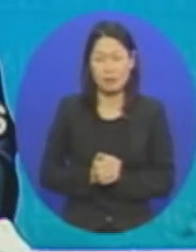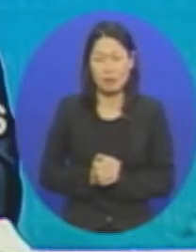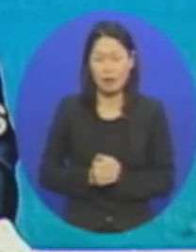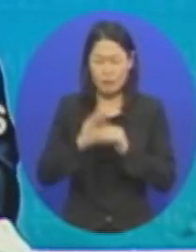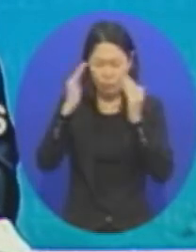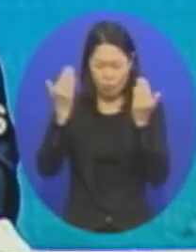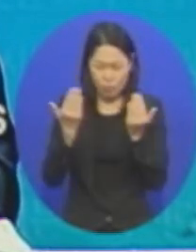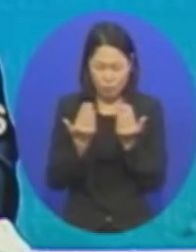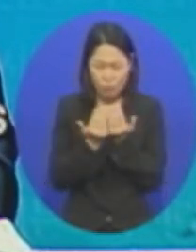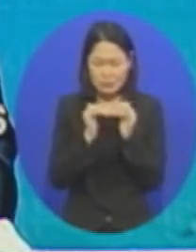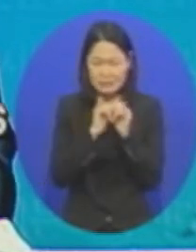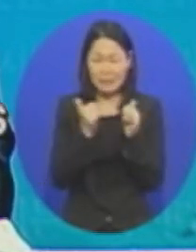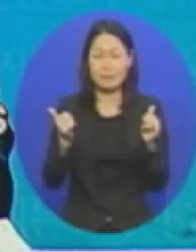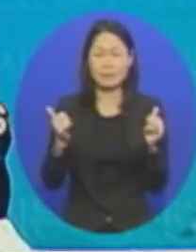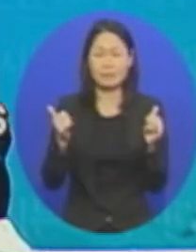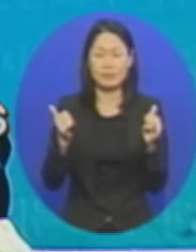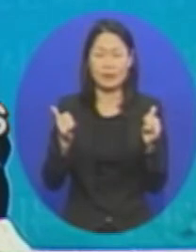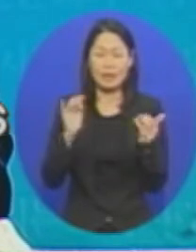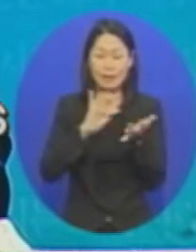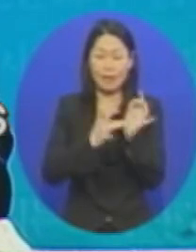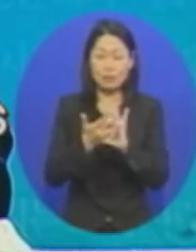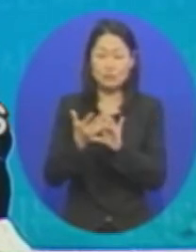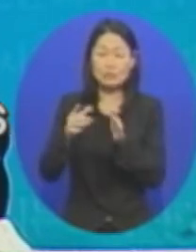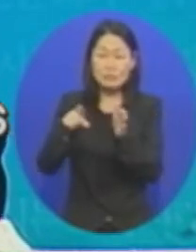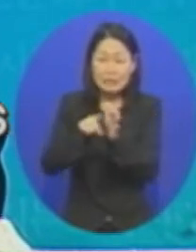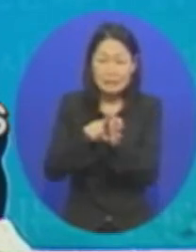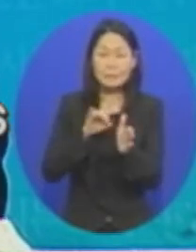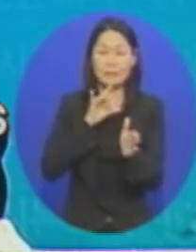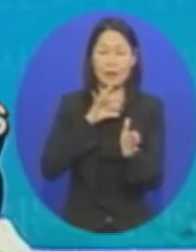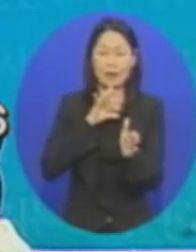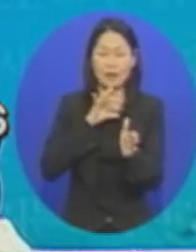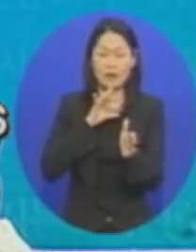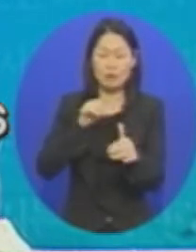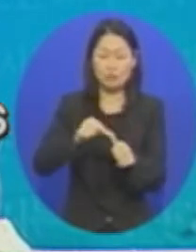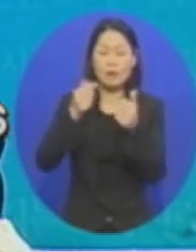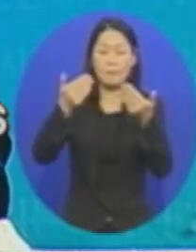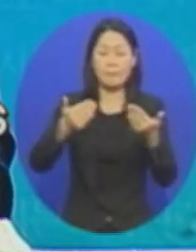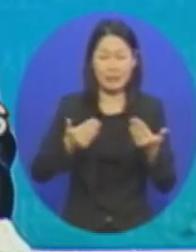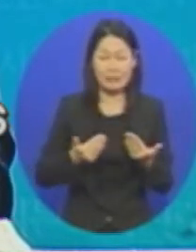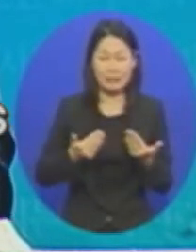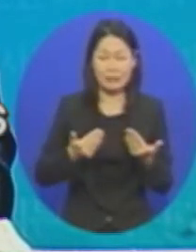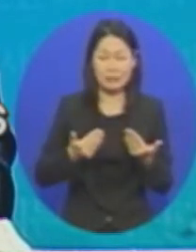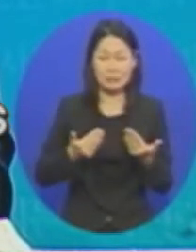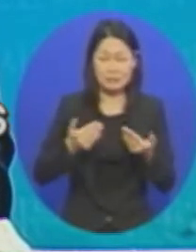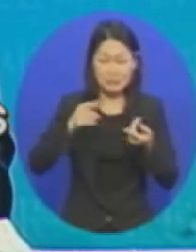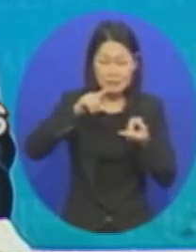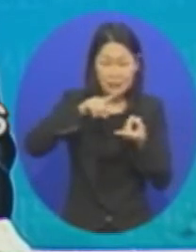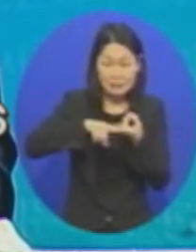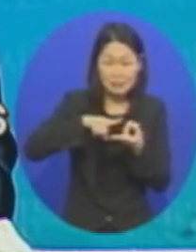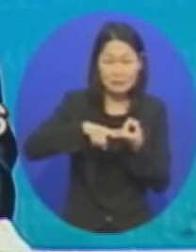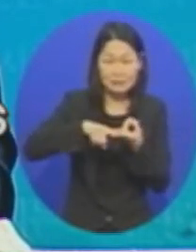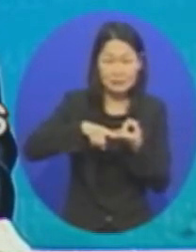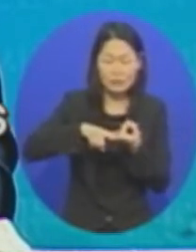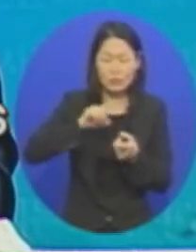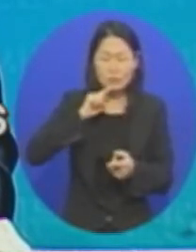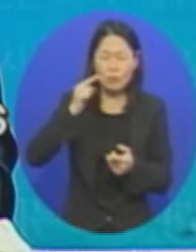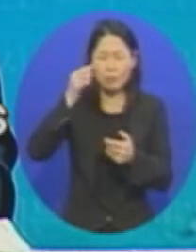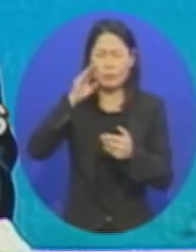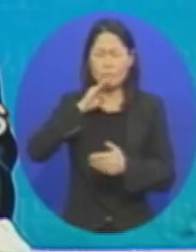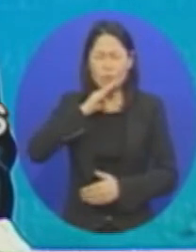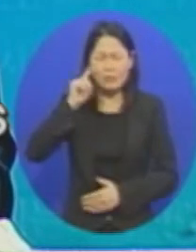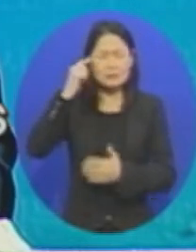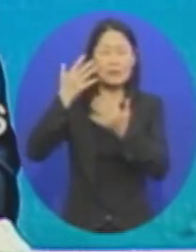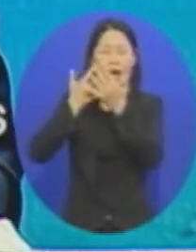뭐 어떤 사람이 다 예수 믿기만 하면 구원 받는다는 것은 건 상상할 수도 없는